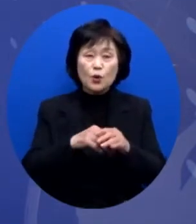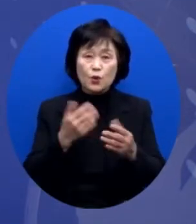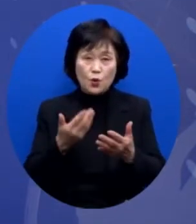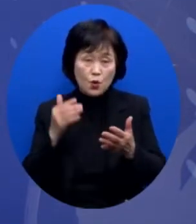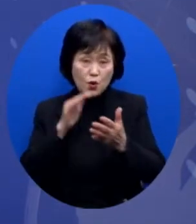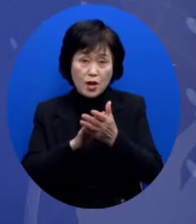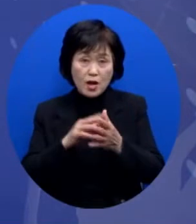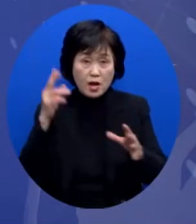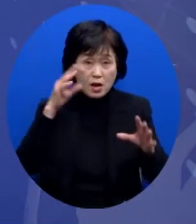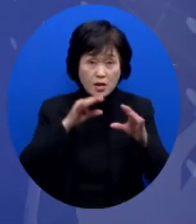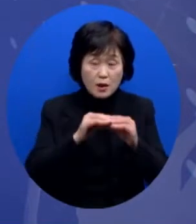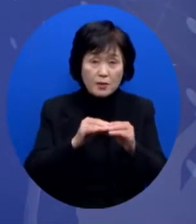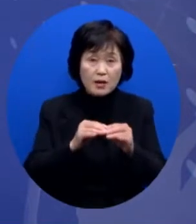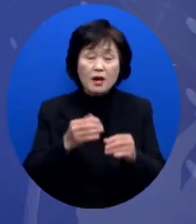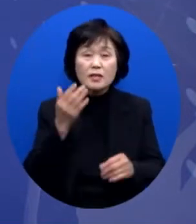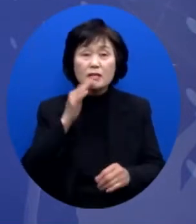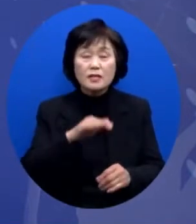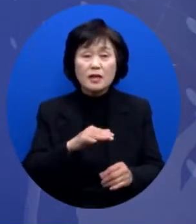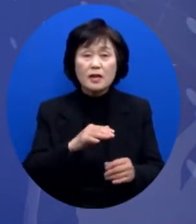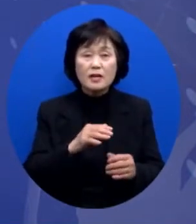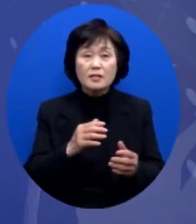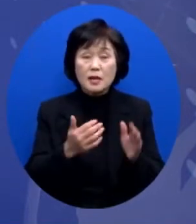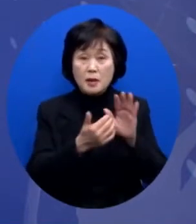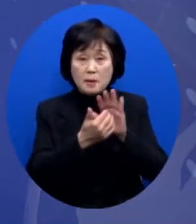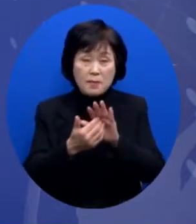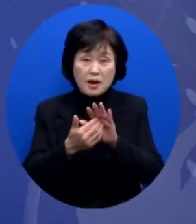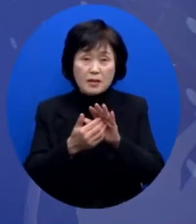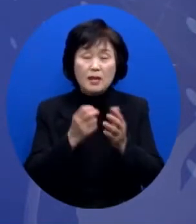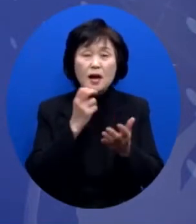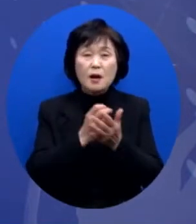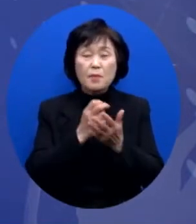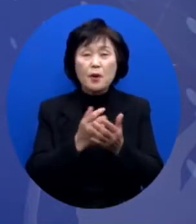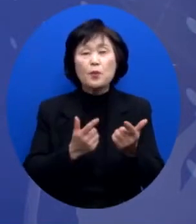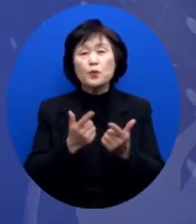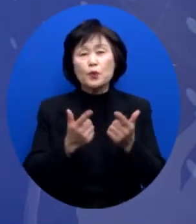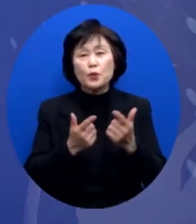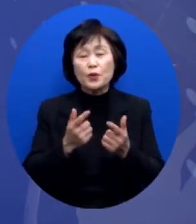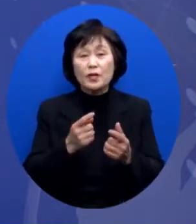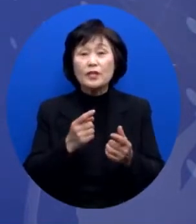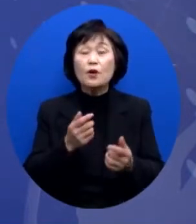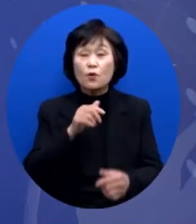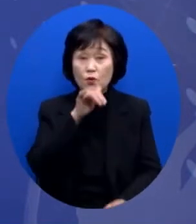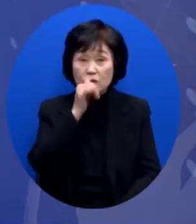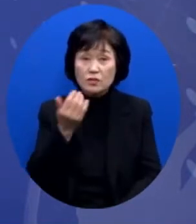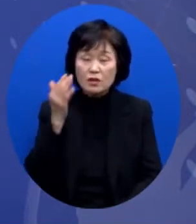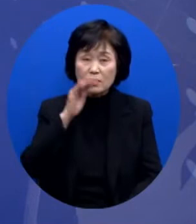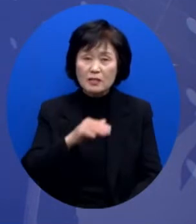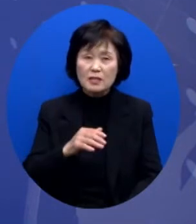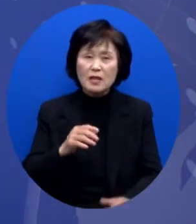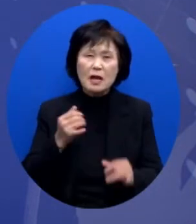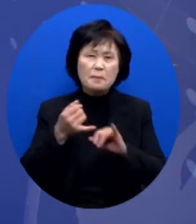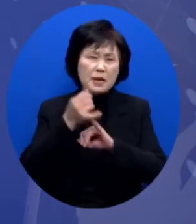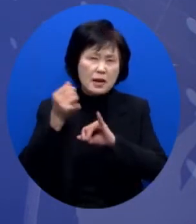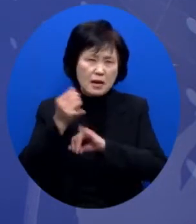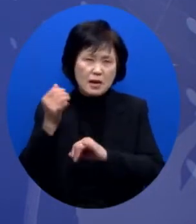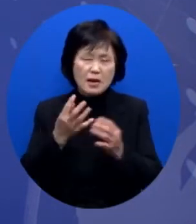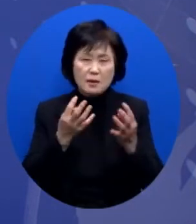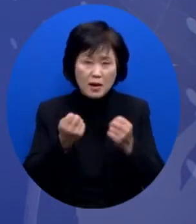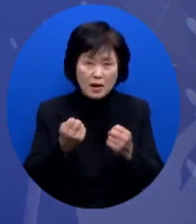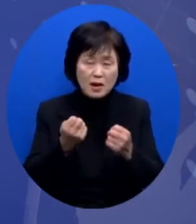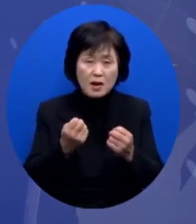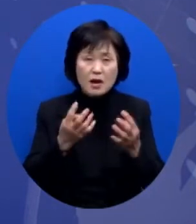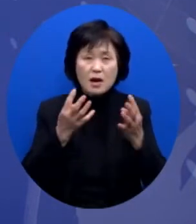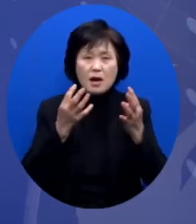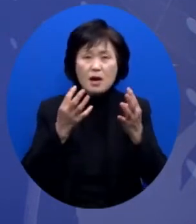가운데 방역 단계의 단계를 조율 하겠다는 약속도 있었습니다 하지만 지켜지지 않는 경우가 적지 않았구요 어 매일 수십 만